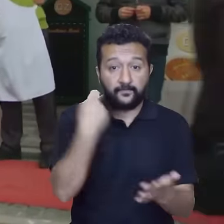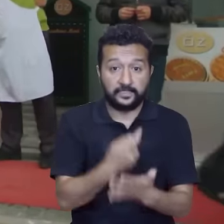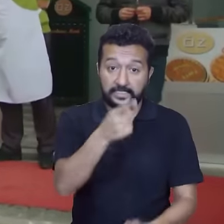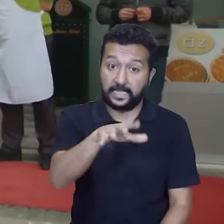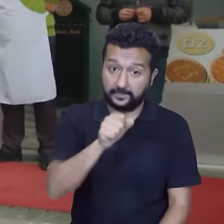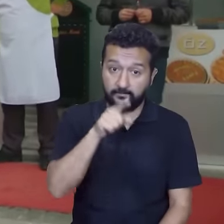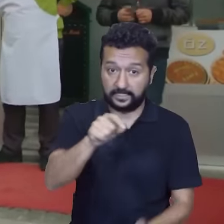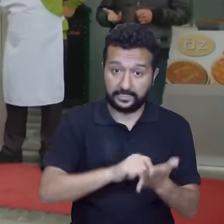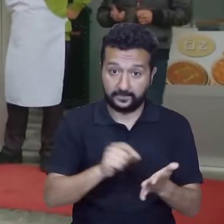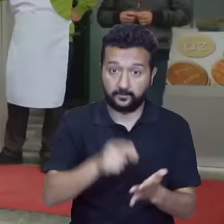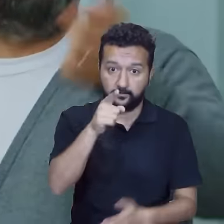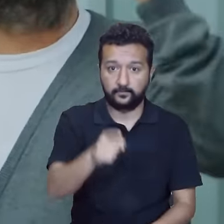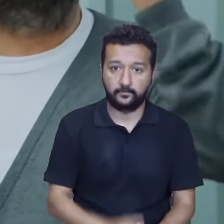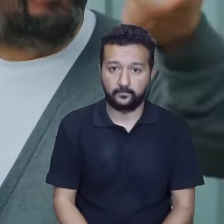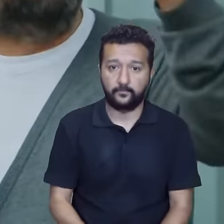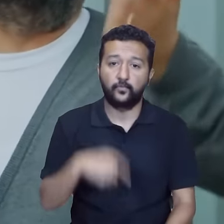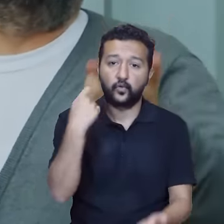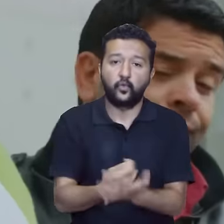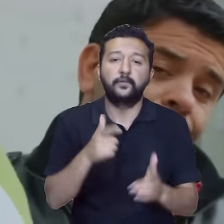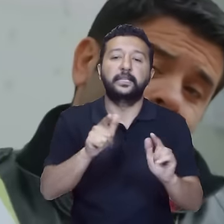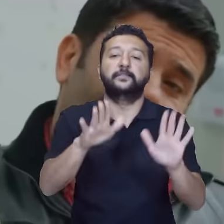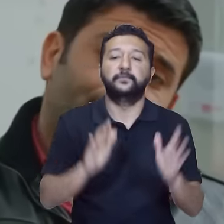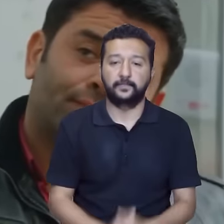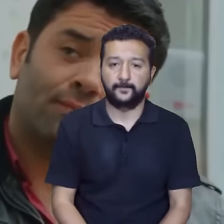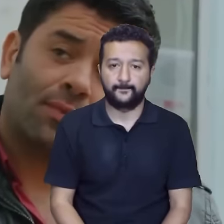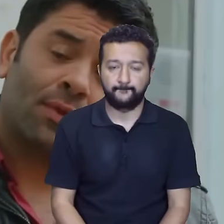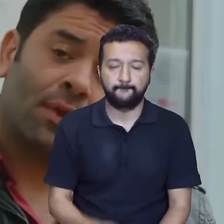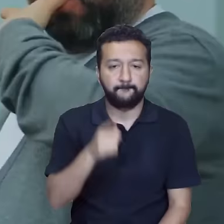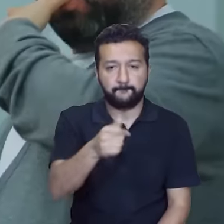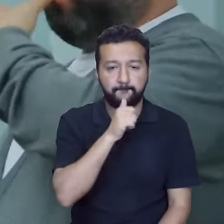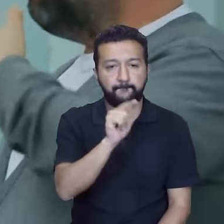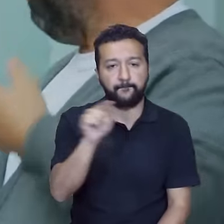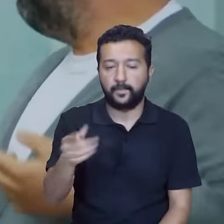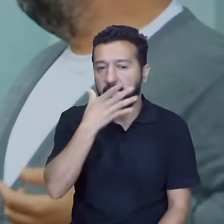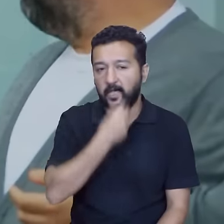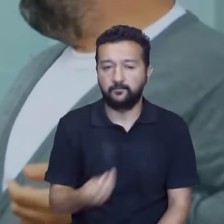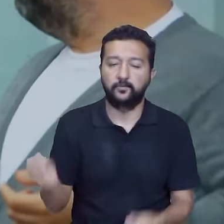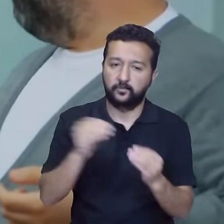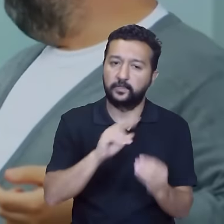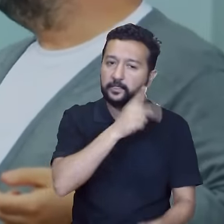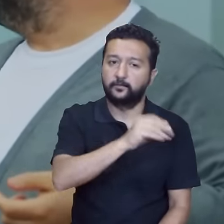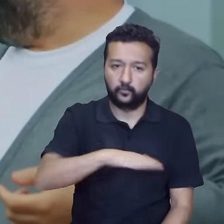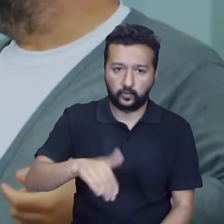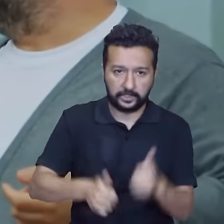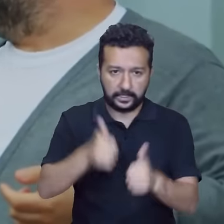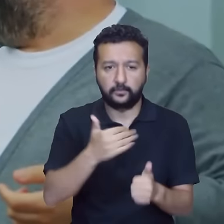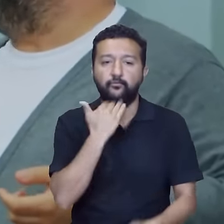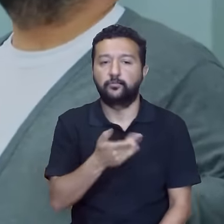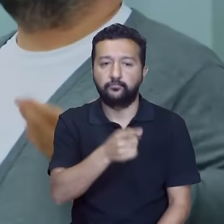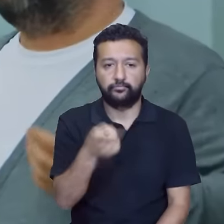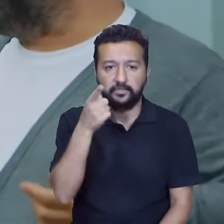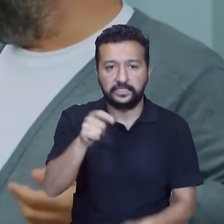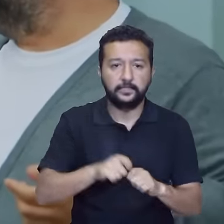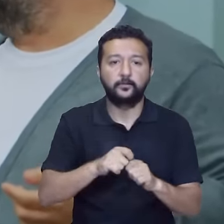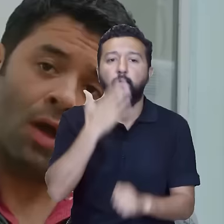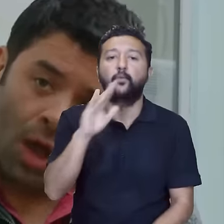parasını senden alacağım. Sana yazıyorum. Senin hesabını yazıyorum. Ödersem şerefsizim. Ya beyler ayıptır ya, yazıktır. Bu çocukları yarıştırmayın böyle ya. Ya